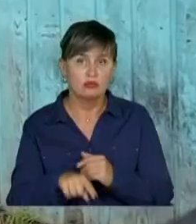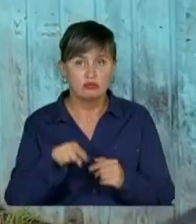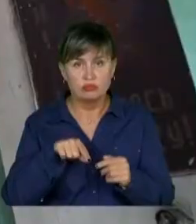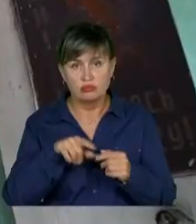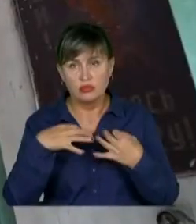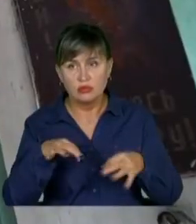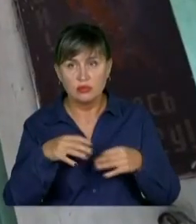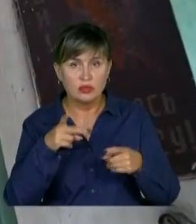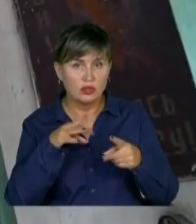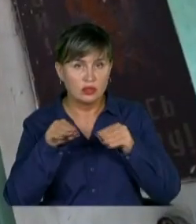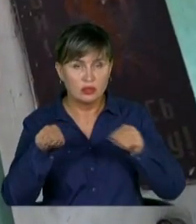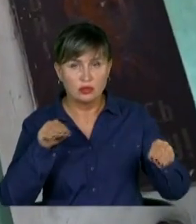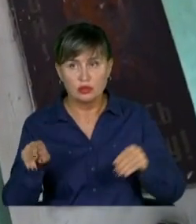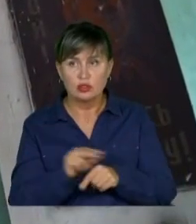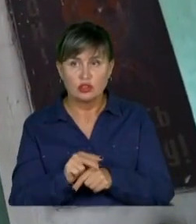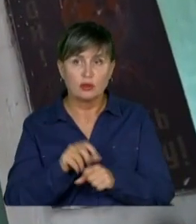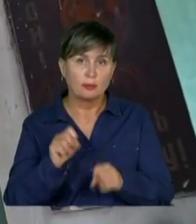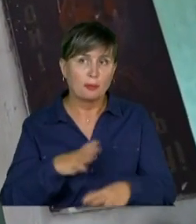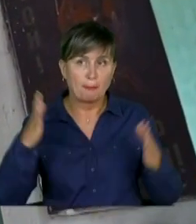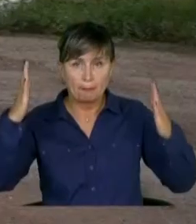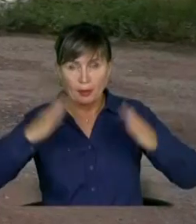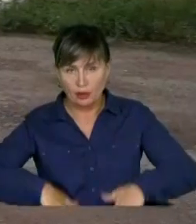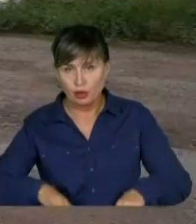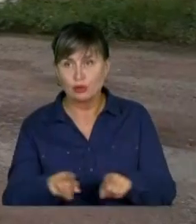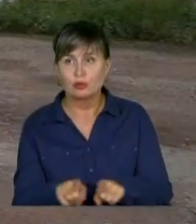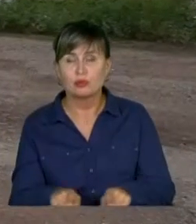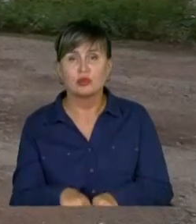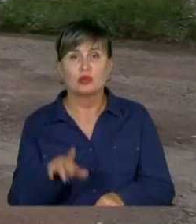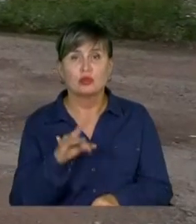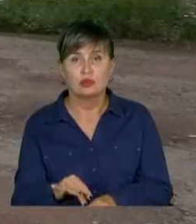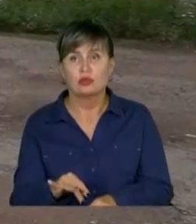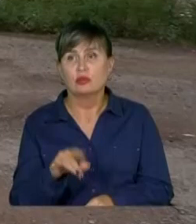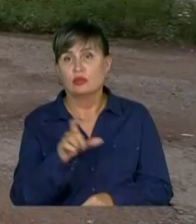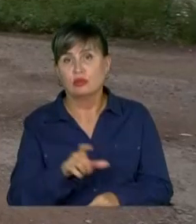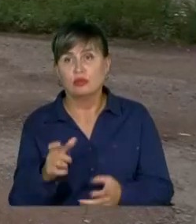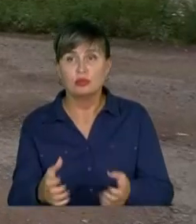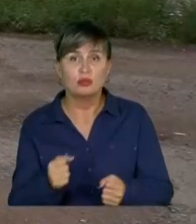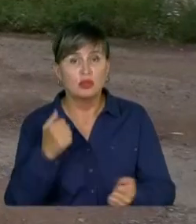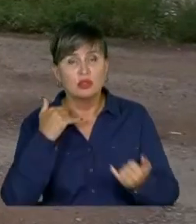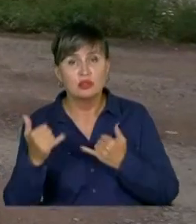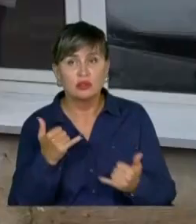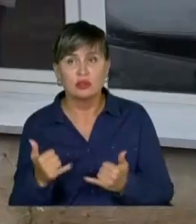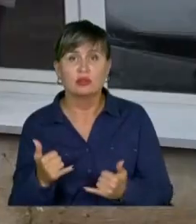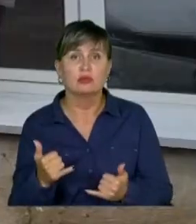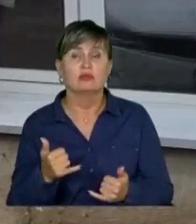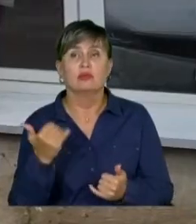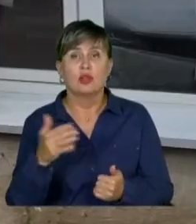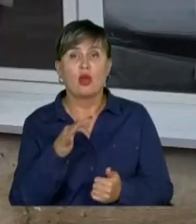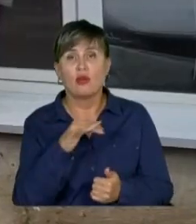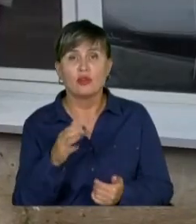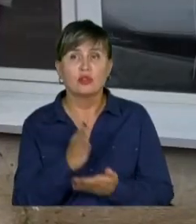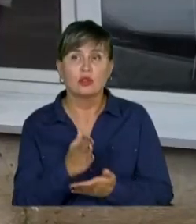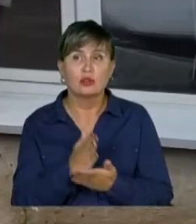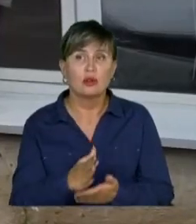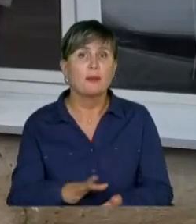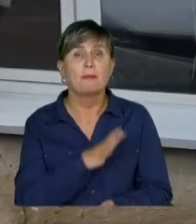транспорта. Водители боятся, что в них может обвалиться потолок. Но хуже всего диспетчерам, принимающим звонки от населения. Их офис находится в здании